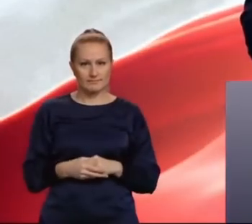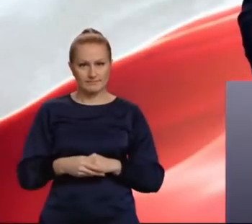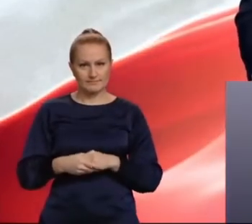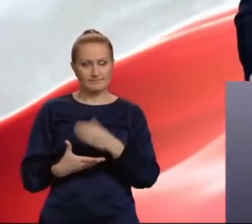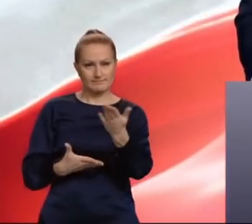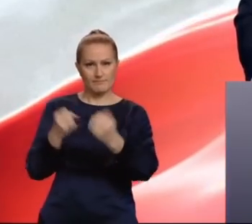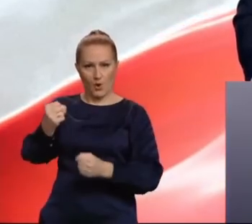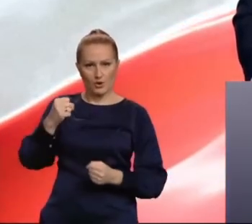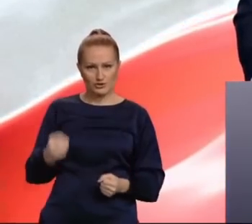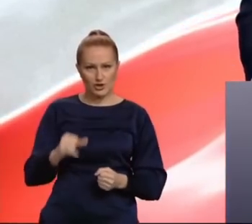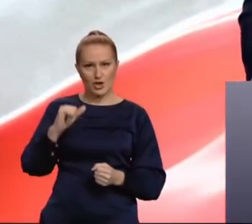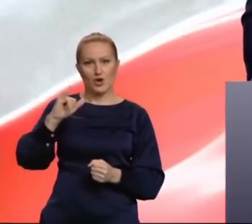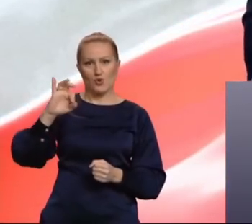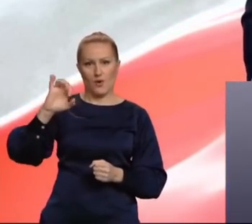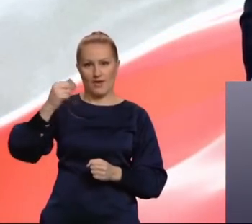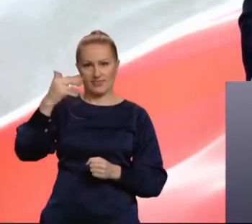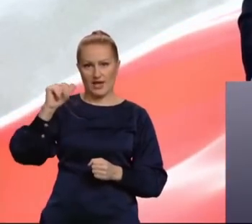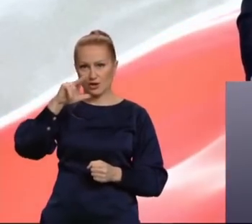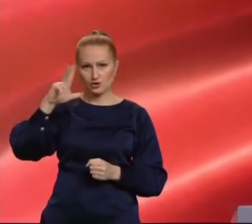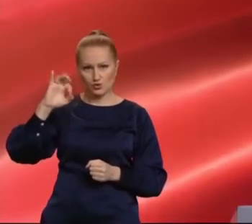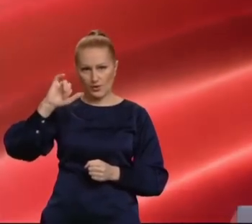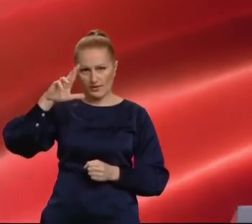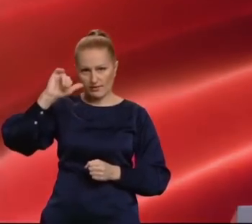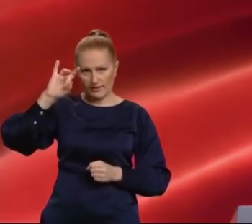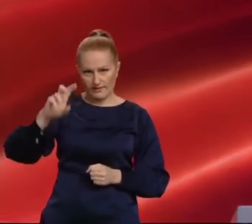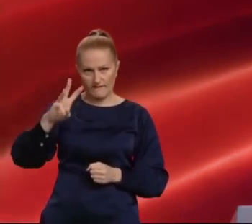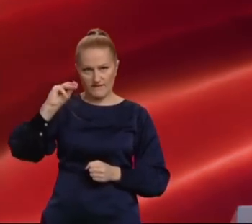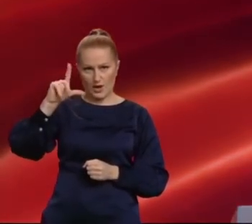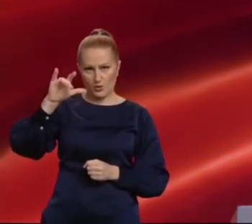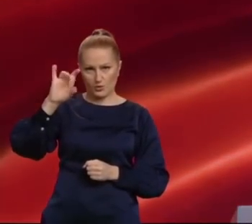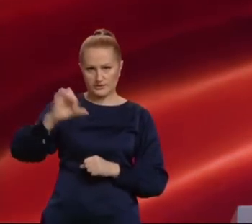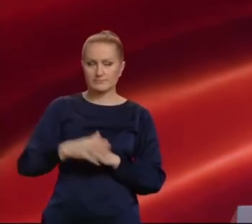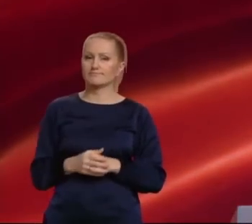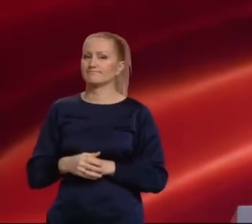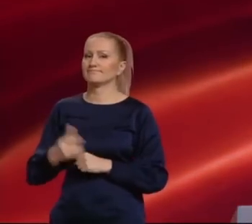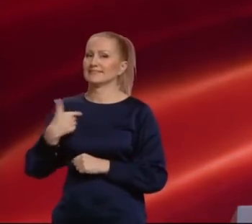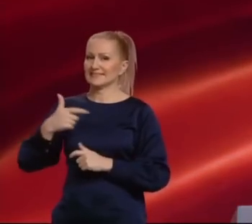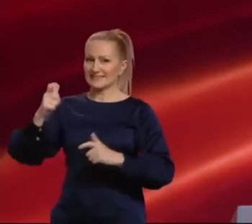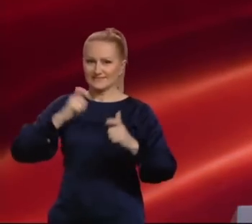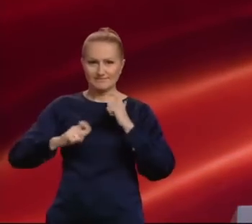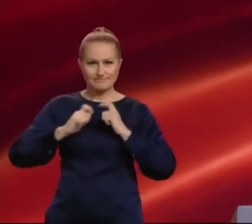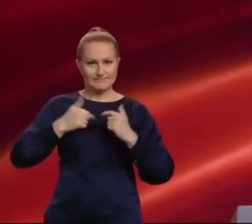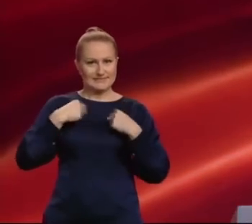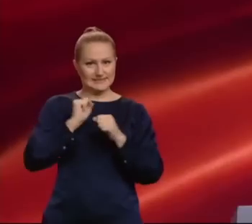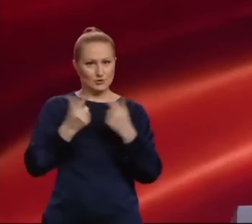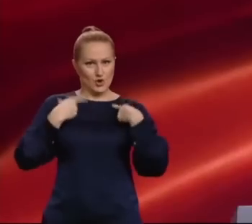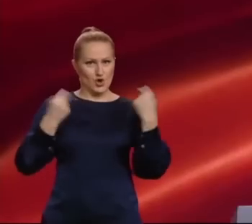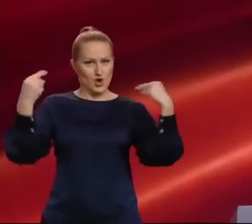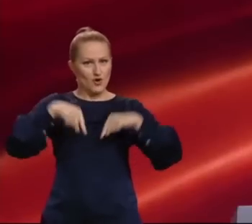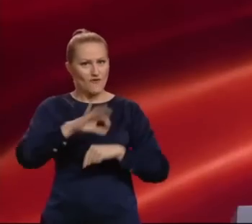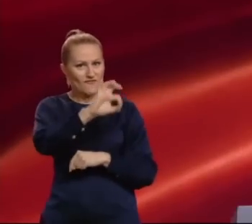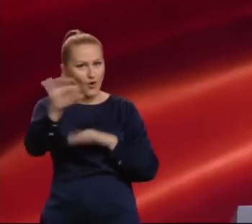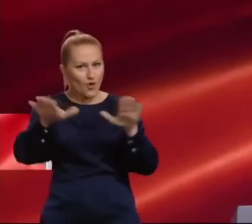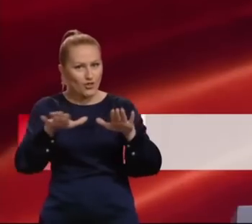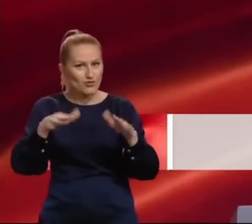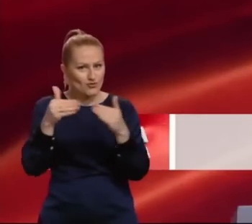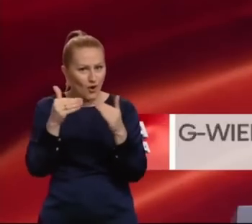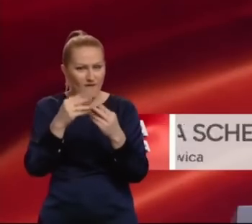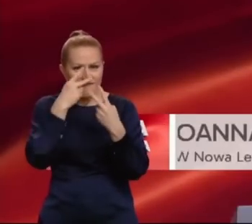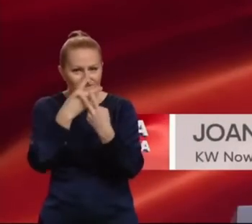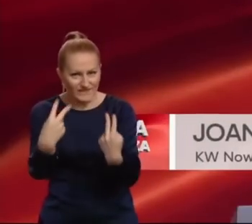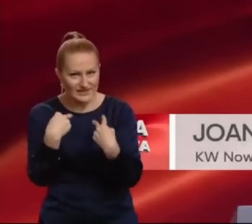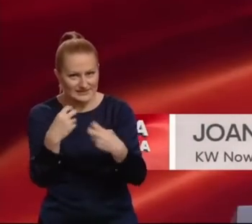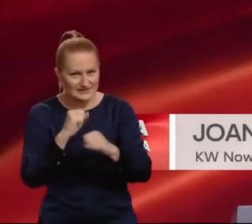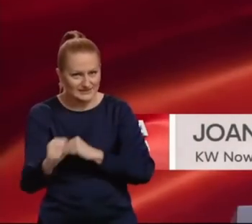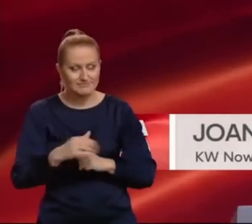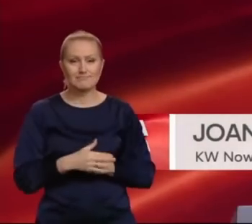poseł Joanna Scheuring-Wielgus, bardzo proszę. Cieszę się, że mogę gościć dzisiaj w państwa domach. Polska potrzebuje naprawdę